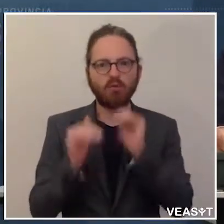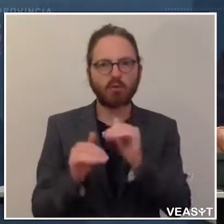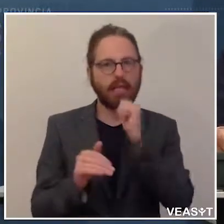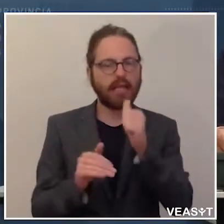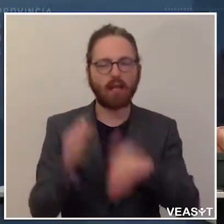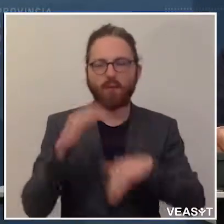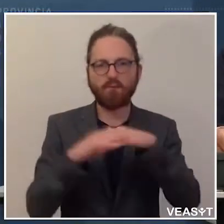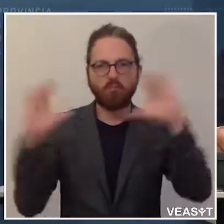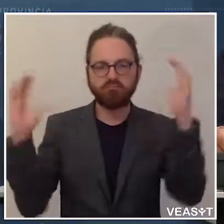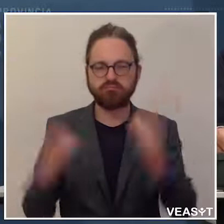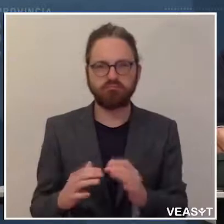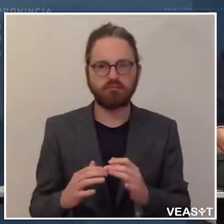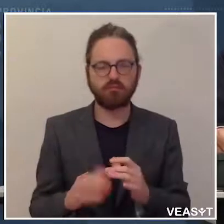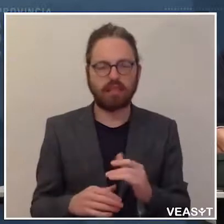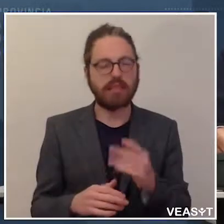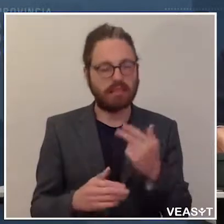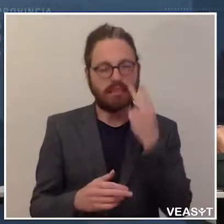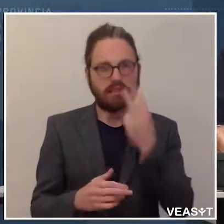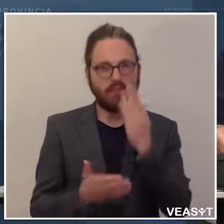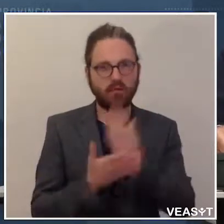visto che sana